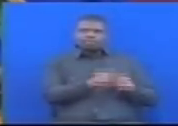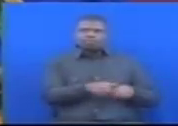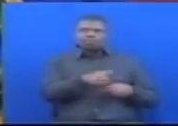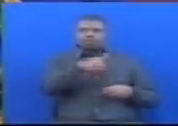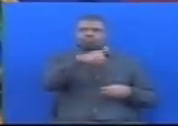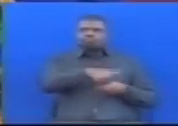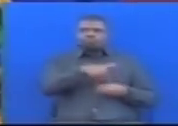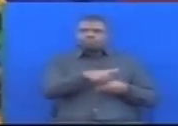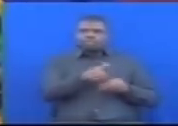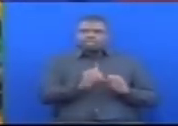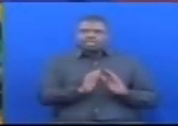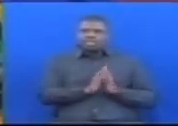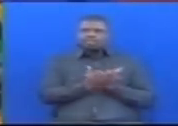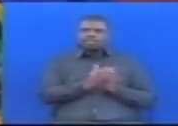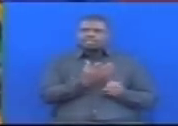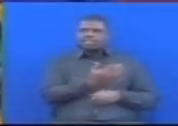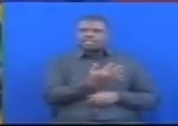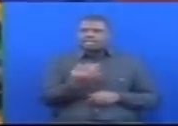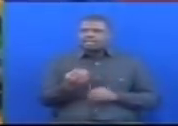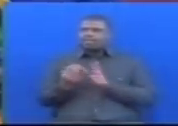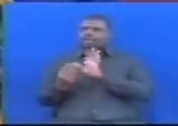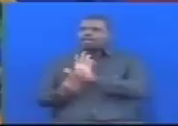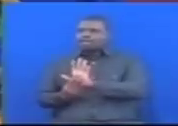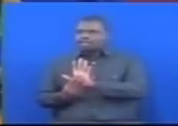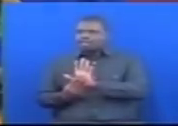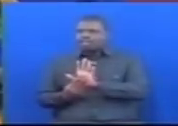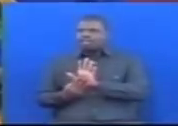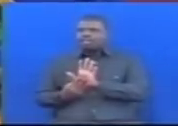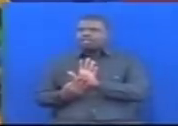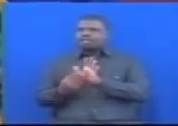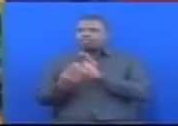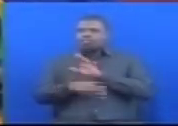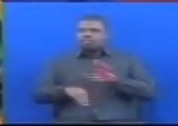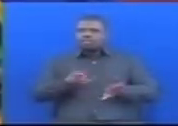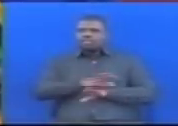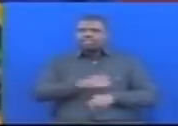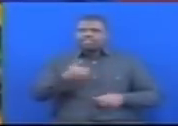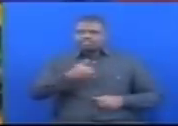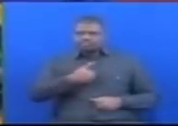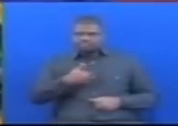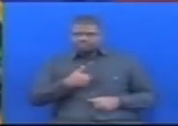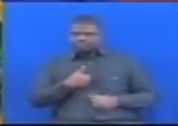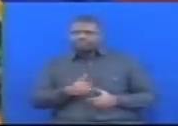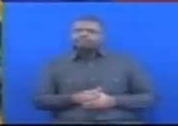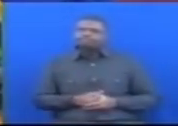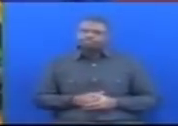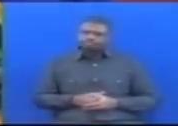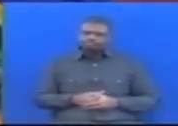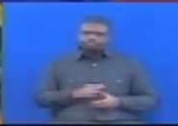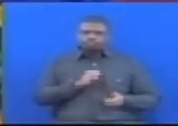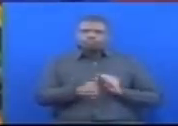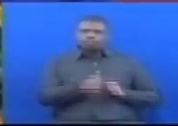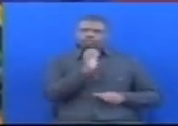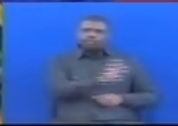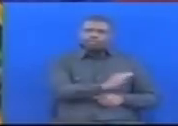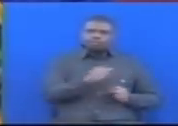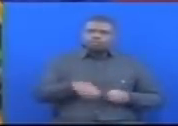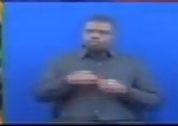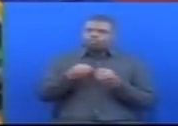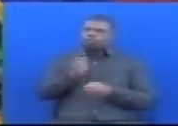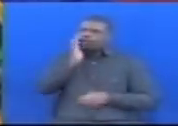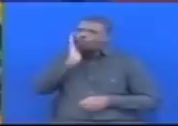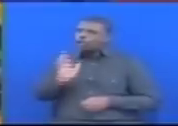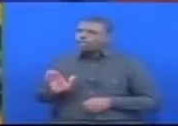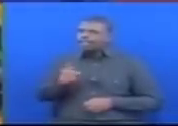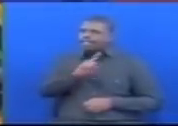namba 8 kwenye bunge la katiba, kamati ambayo nilikuwa mwenyekiti wake. Kwa niaba yenu waheshimiwa wabunge, tunatoa pole kwa